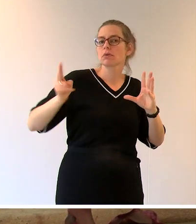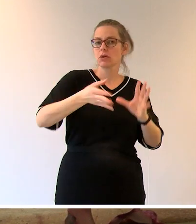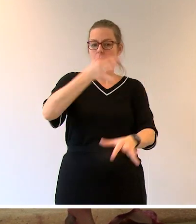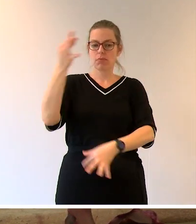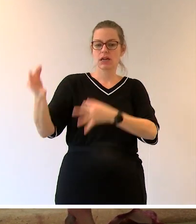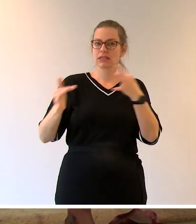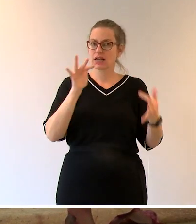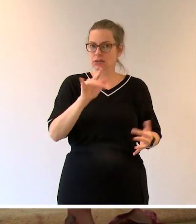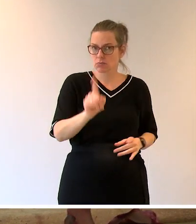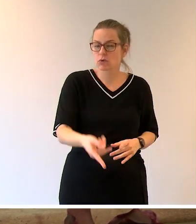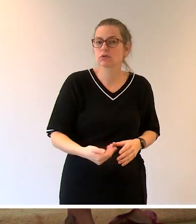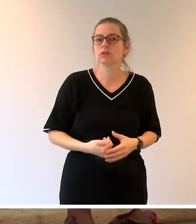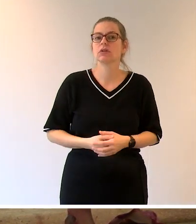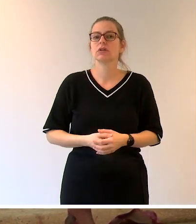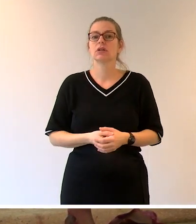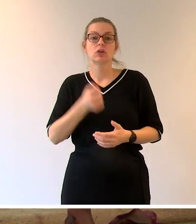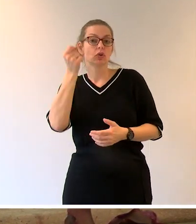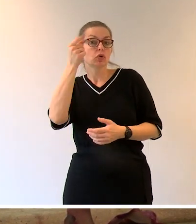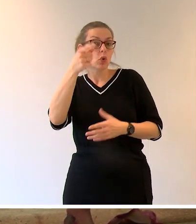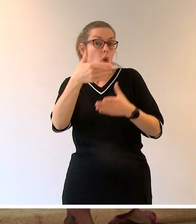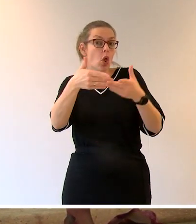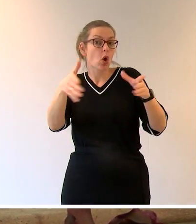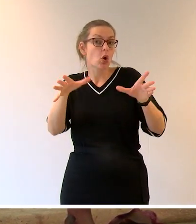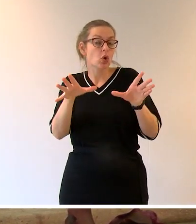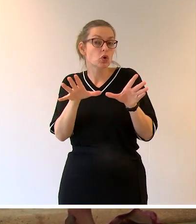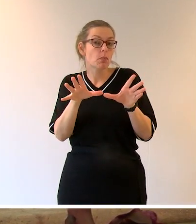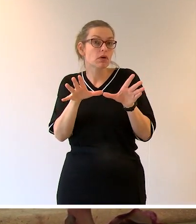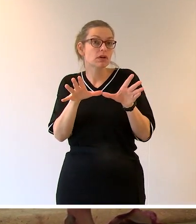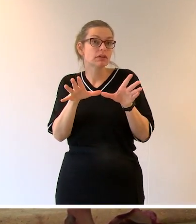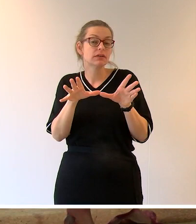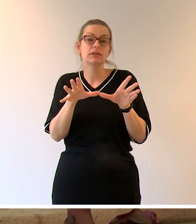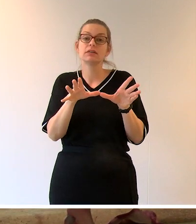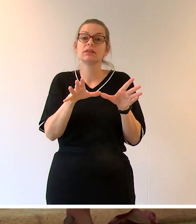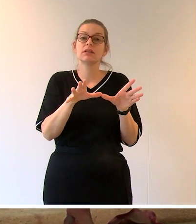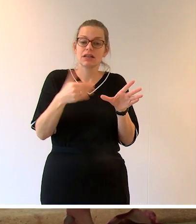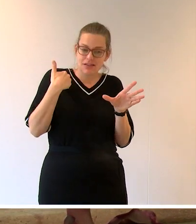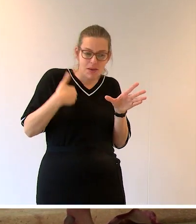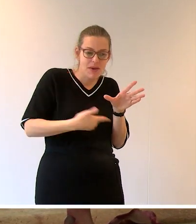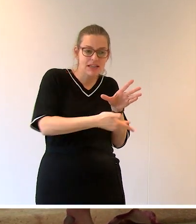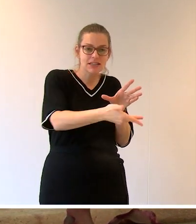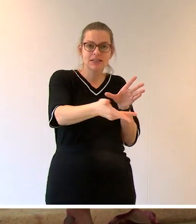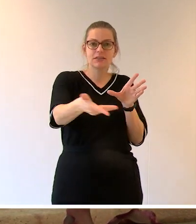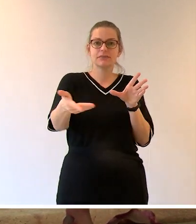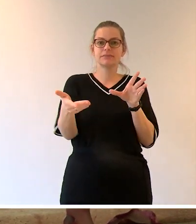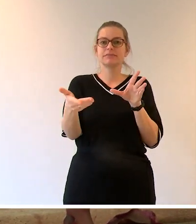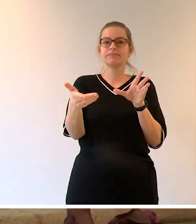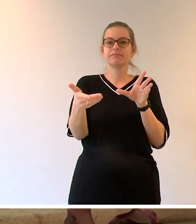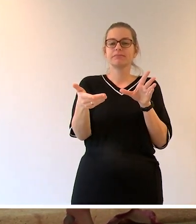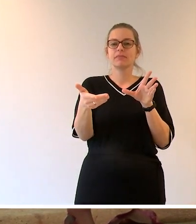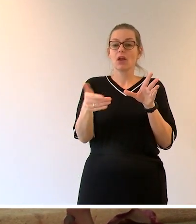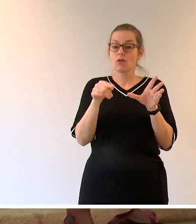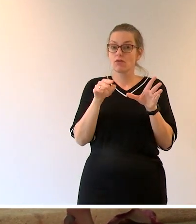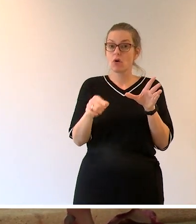worden. En de doelgroep van deze boodschap zijn de mensen. En het is